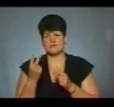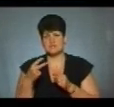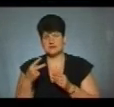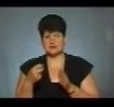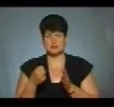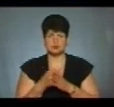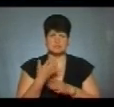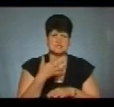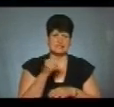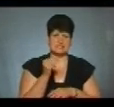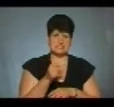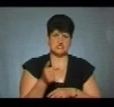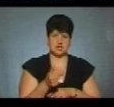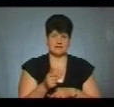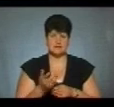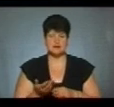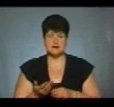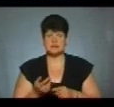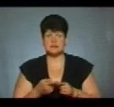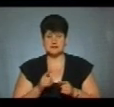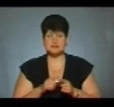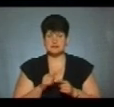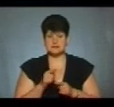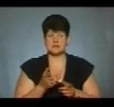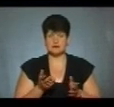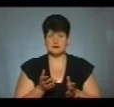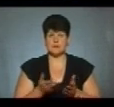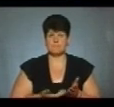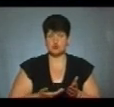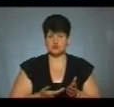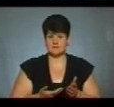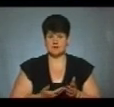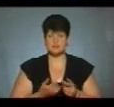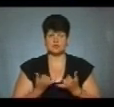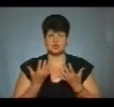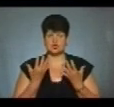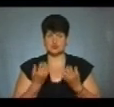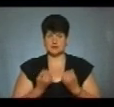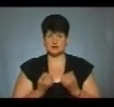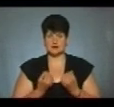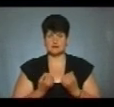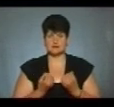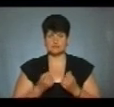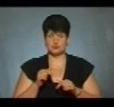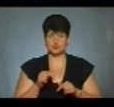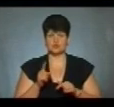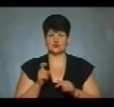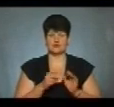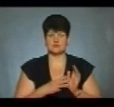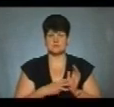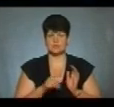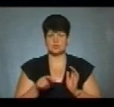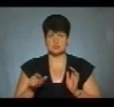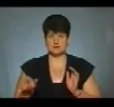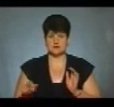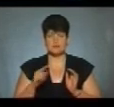до 50 тисяч гривень. І це проживає на сьогоднішній день в гарантованому пансіонаті 180 осіб.